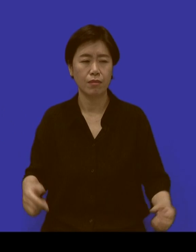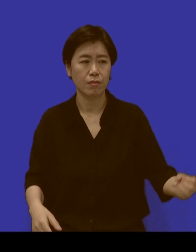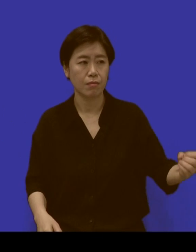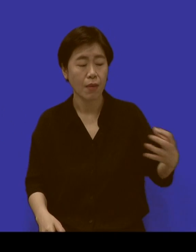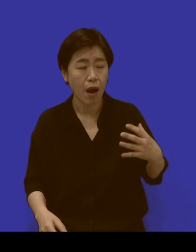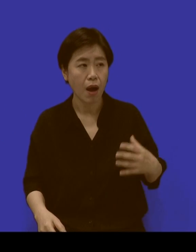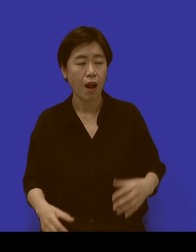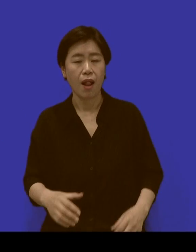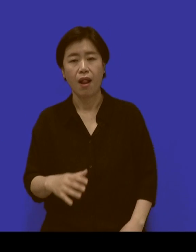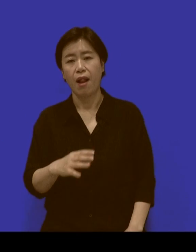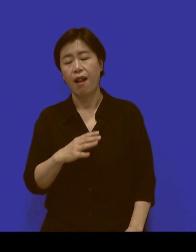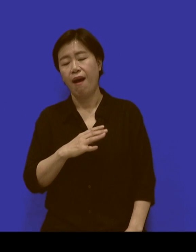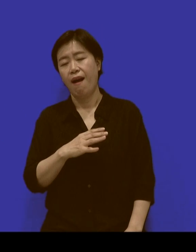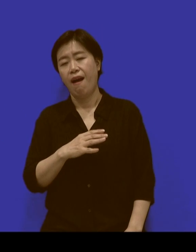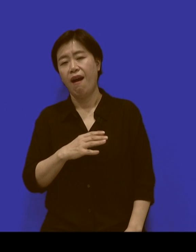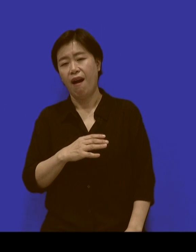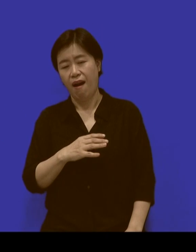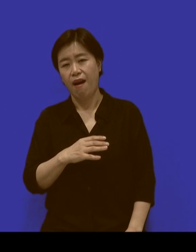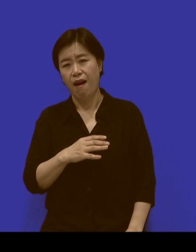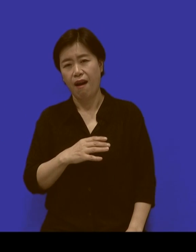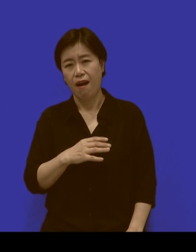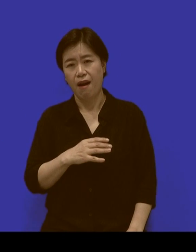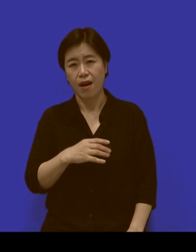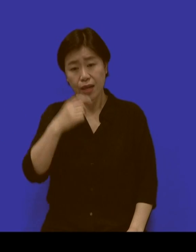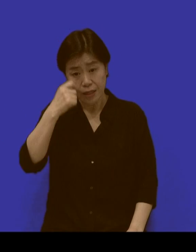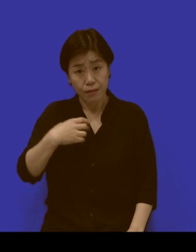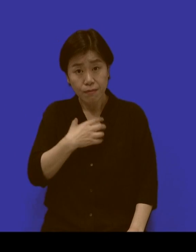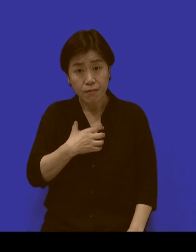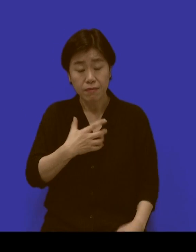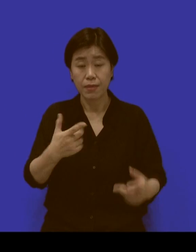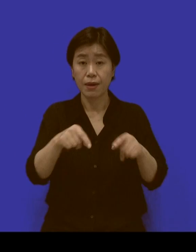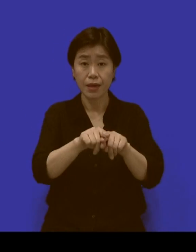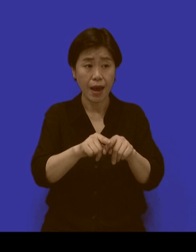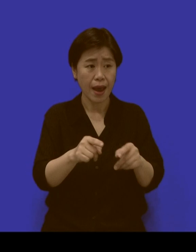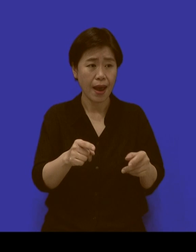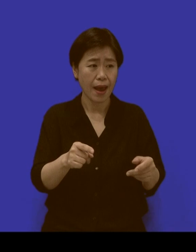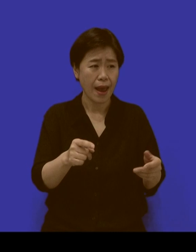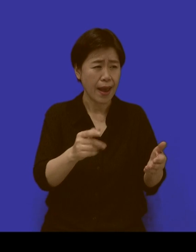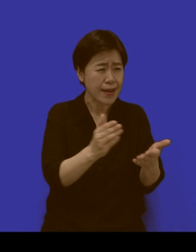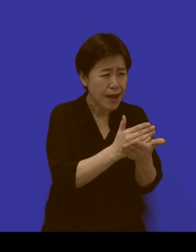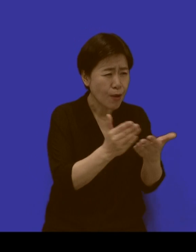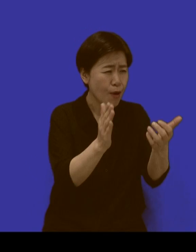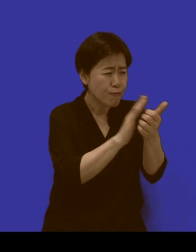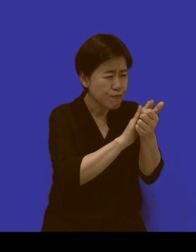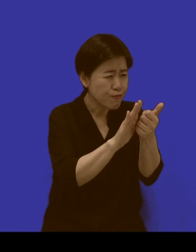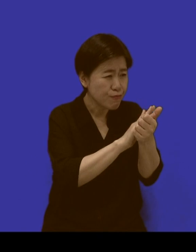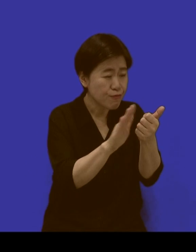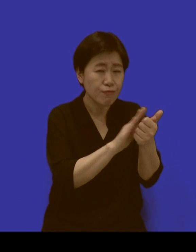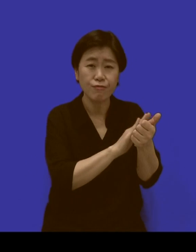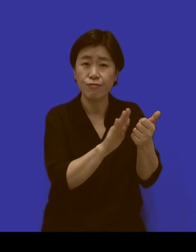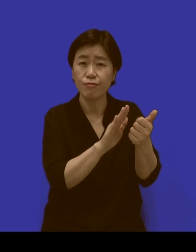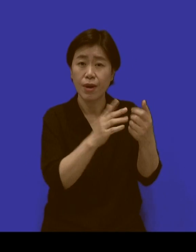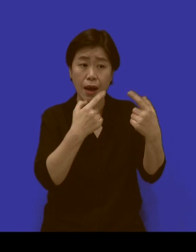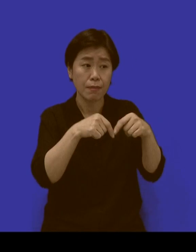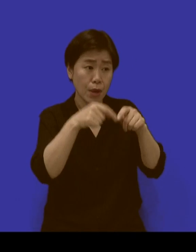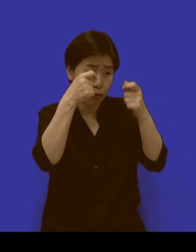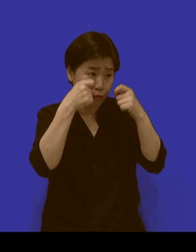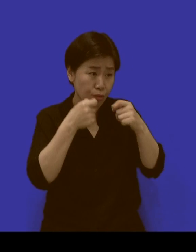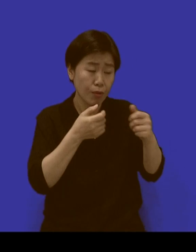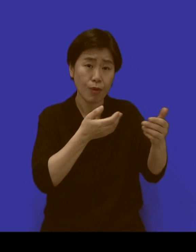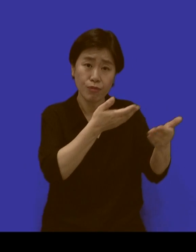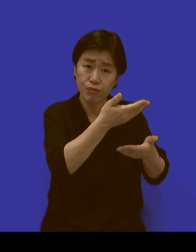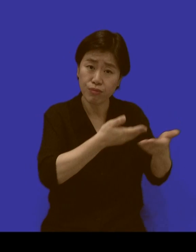그때 깨달았어요. 함께 슬픔을 함께 나누고 위로해 주는 게 얼마나 큰 그럼요. 네, 하나님이 역사하시는